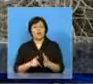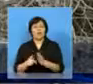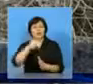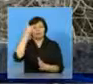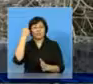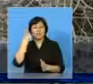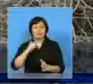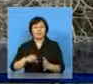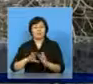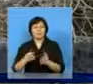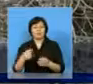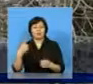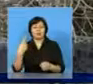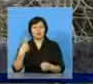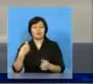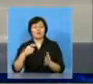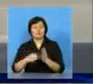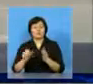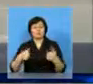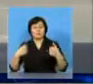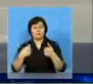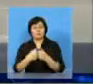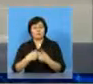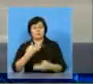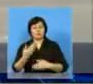года произошло 164 аварии с участием